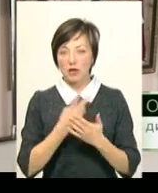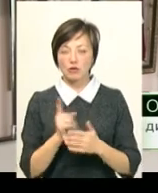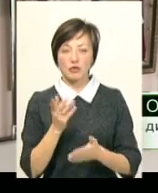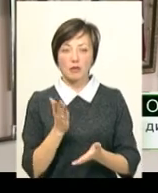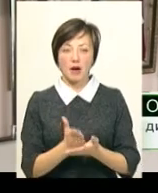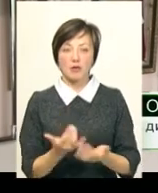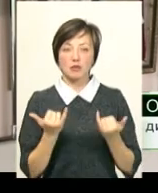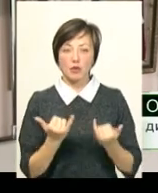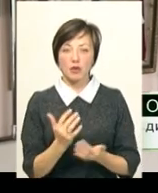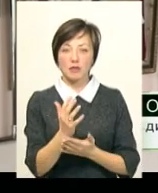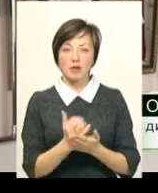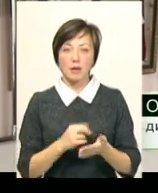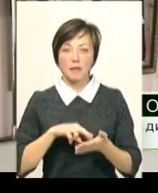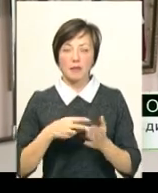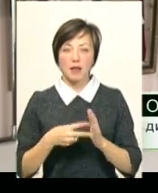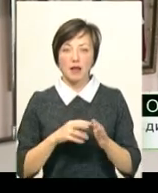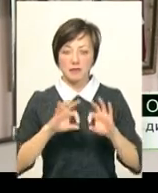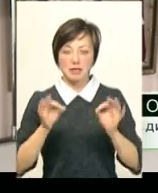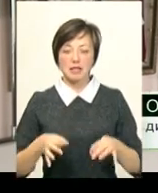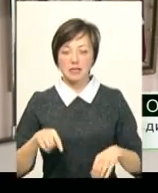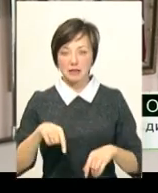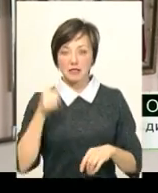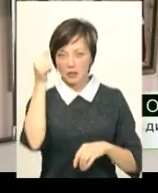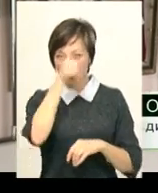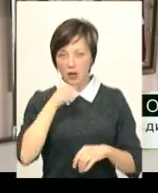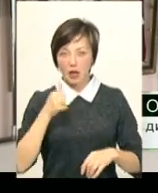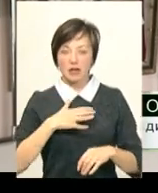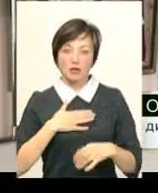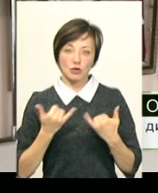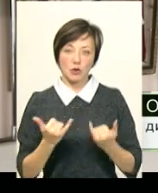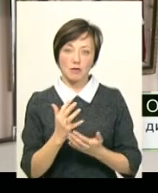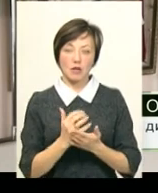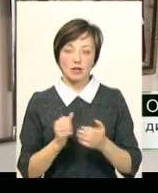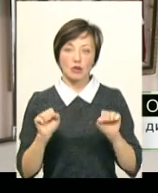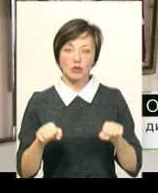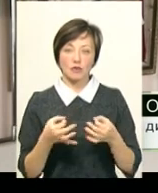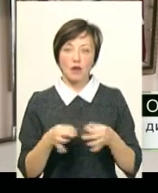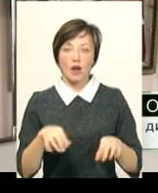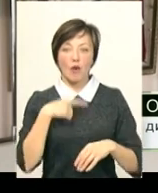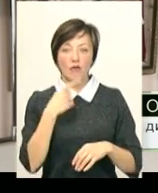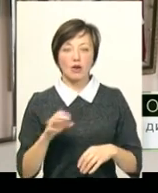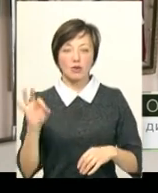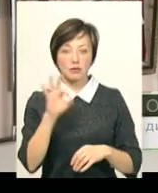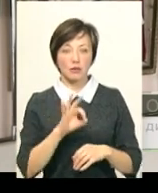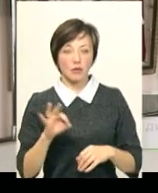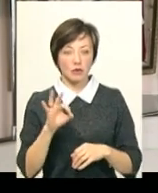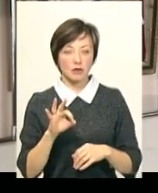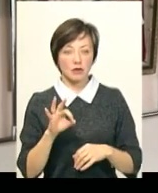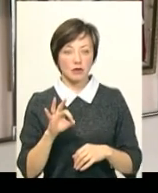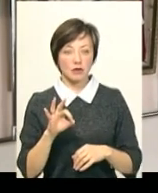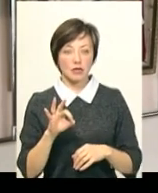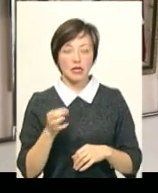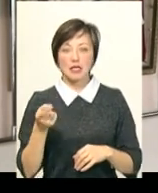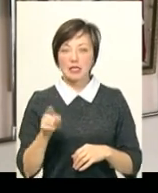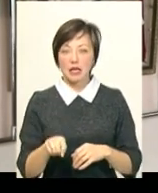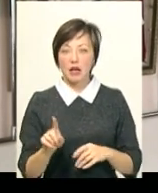маємо сьогодні вже в мистецькому плані напрацьоване за ці роки. І наш сьогодні потенціал дозволяє говорити нам про те,